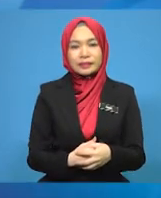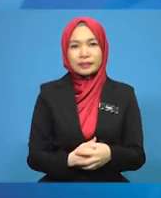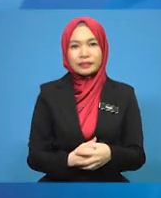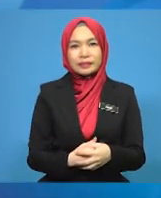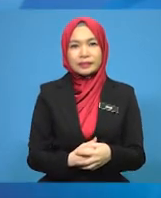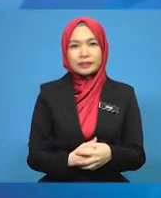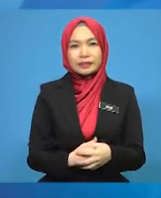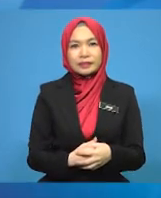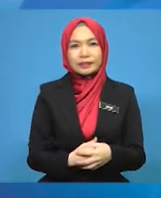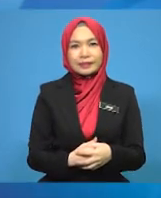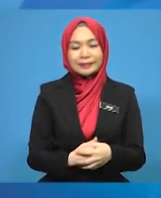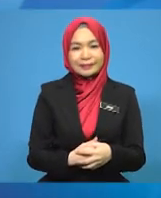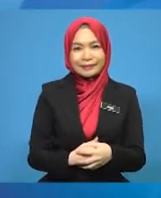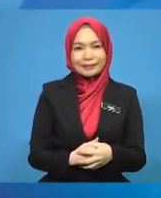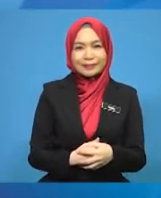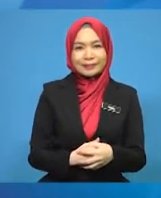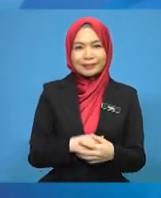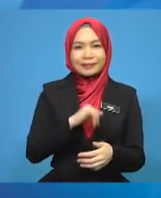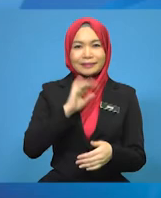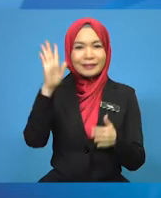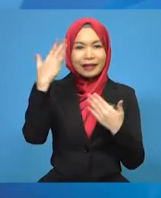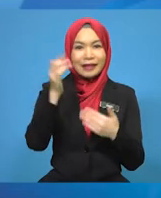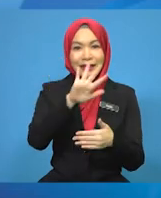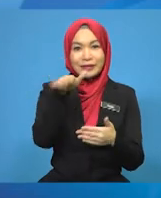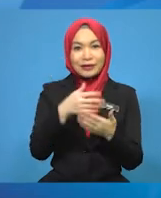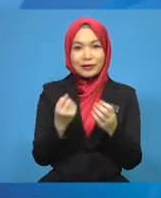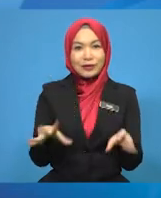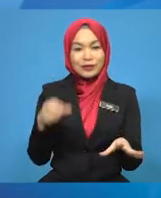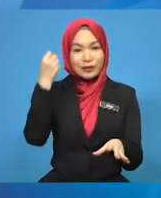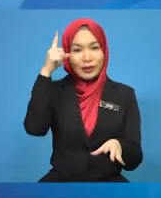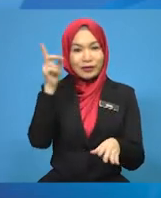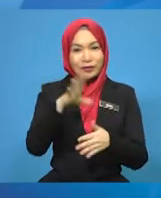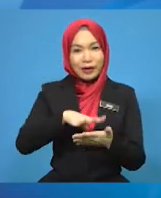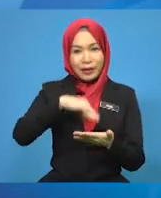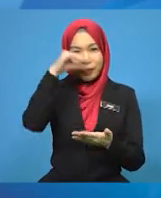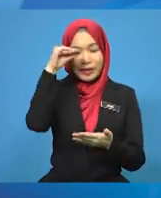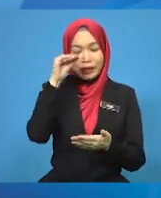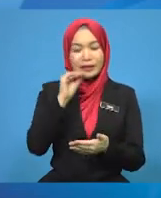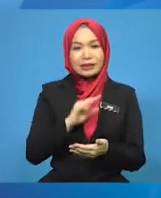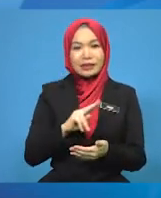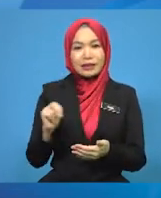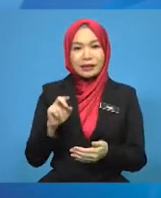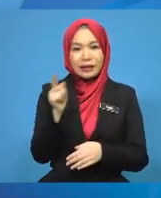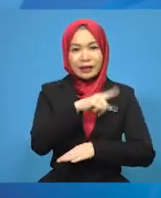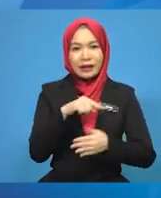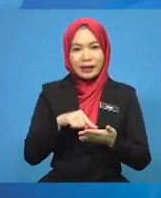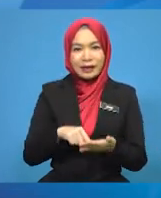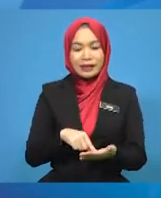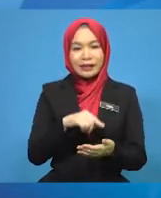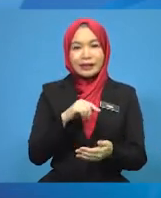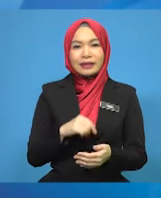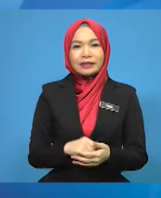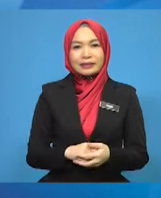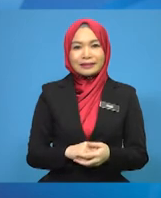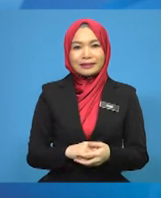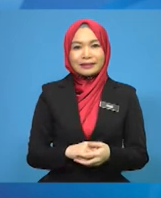Sekian dari saya. Saya harap anda semua telah memahami pelajaran kita pada hari ini. Semoga dengan ilmu dan pengetahuan ini